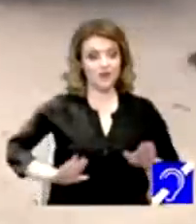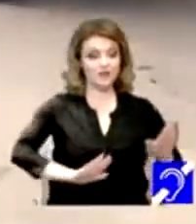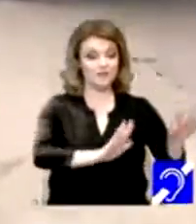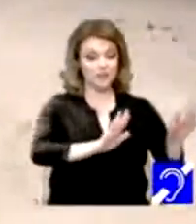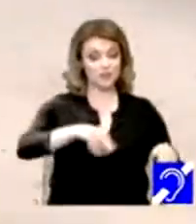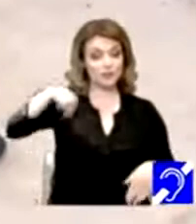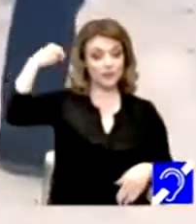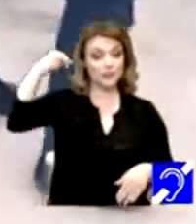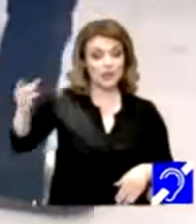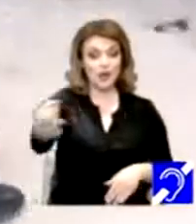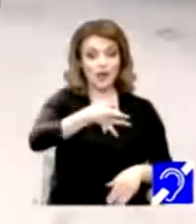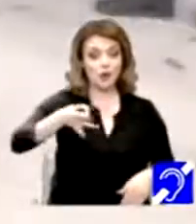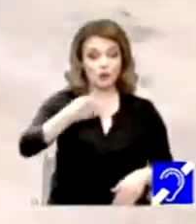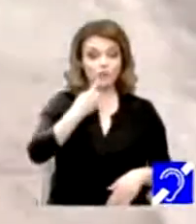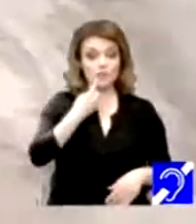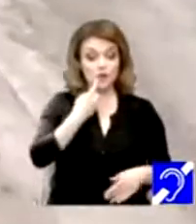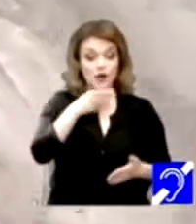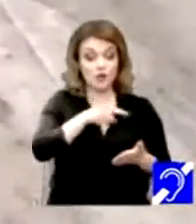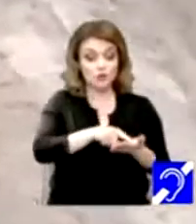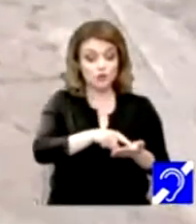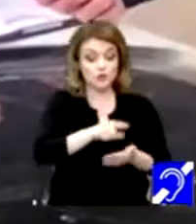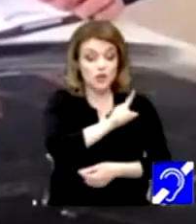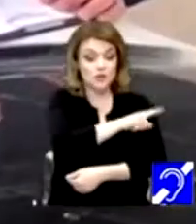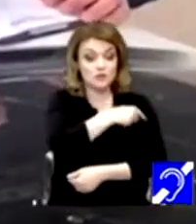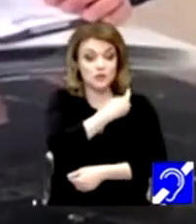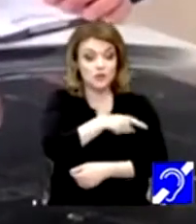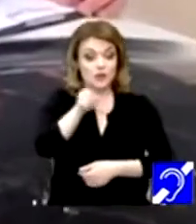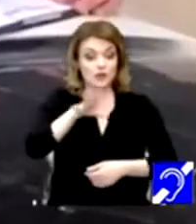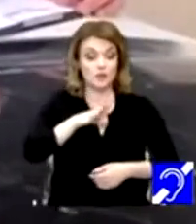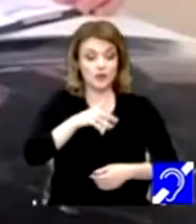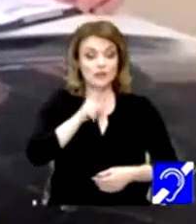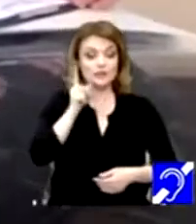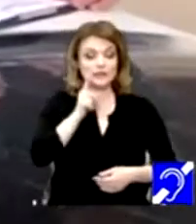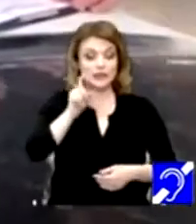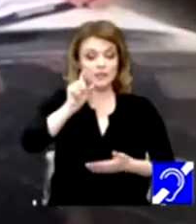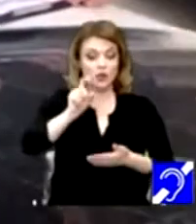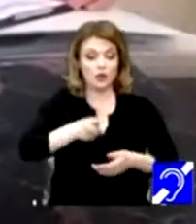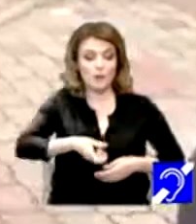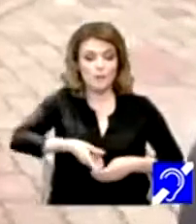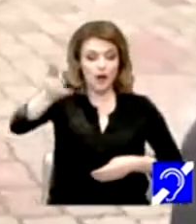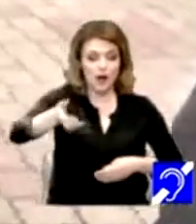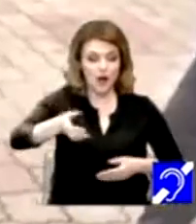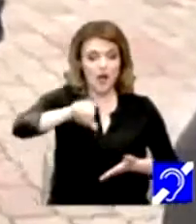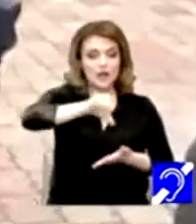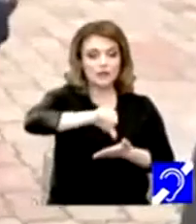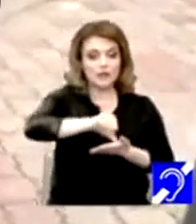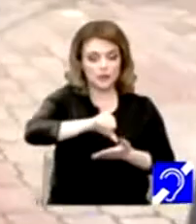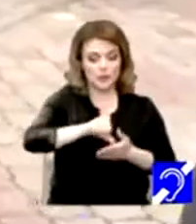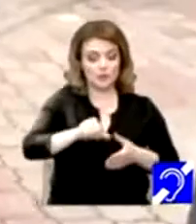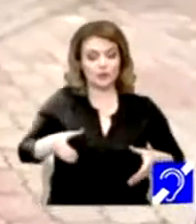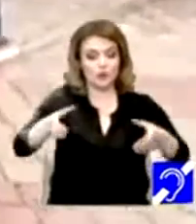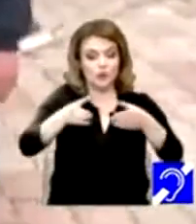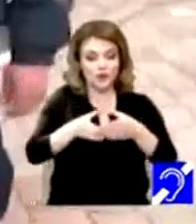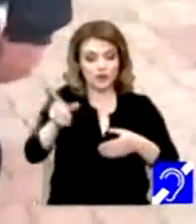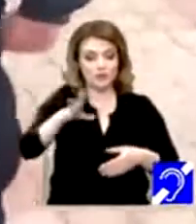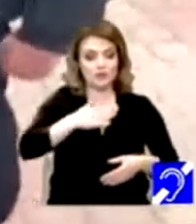Vicepreședintele raionului Sângerei a ajuns la spitală după ce a fost stropit în față cu verde de briliant de membrii unui partid nemulțumiți că acesta